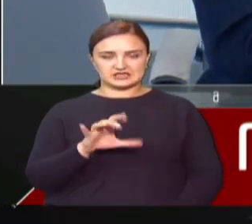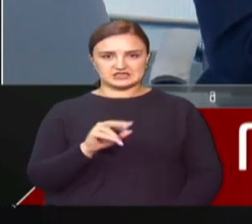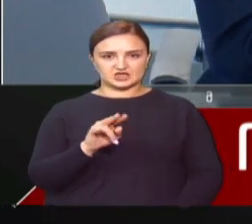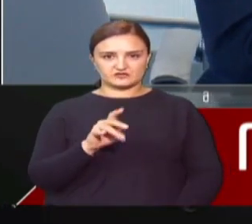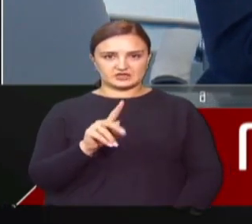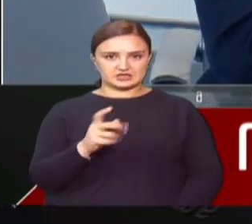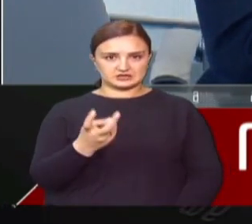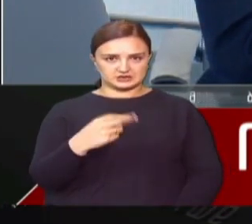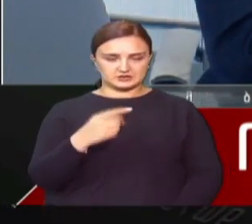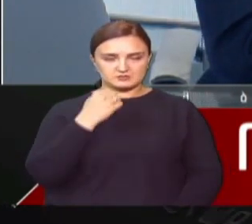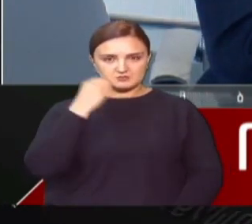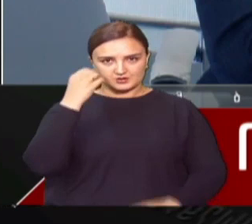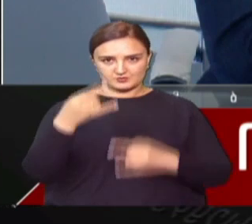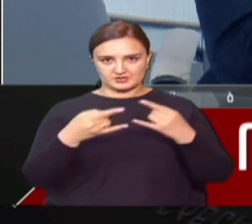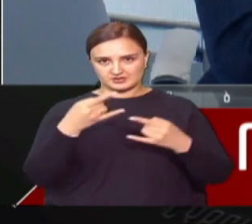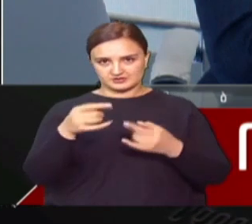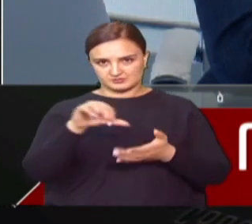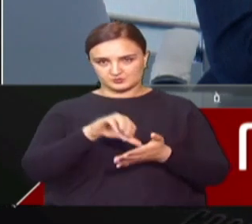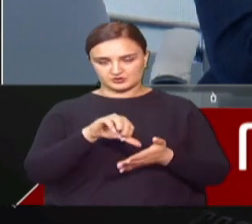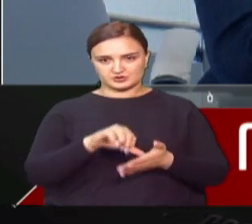madloba gadatsemashe monatsileobistvis.